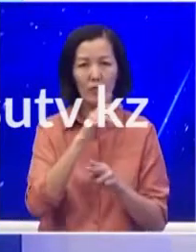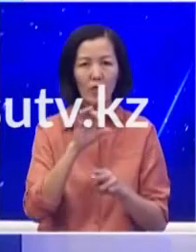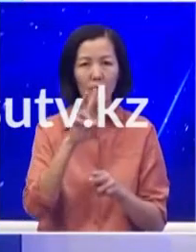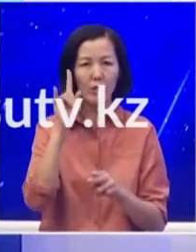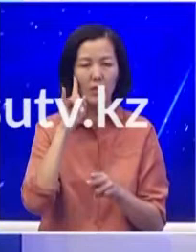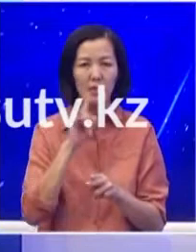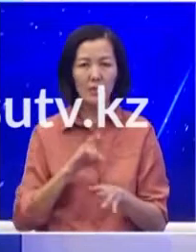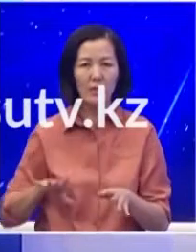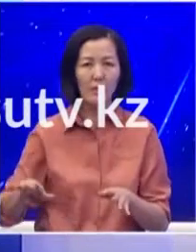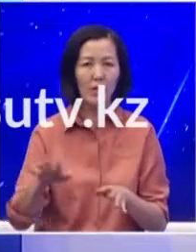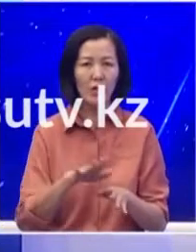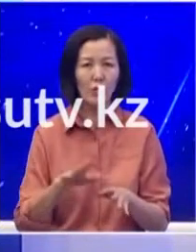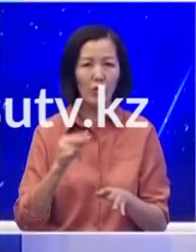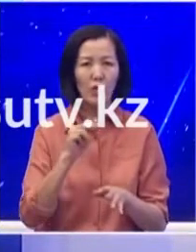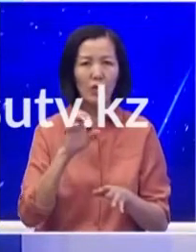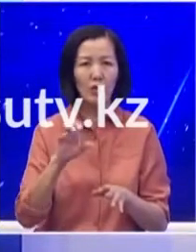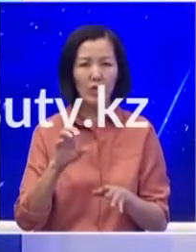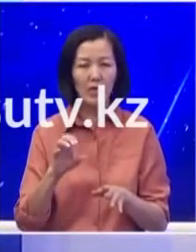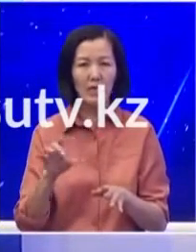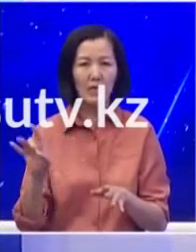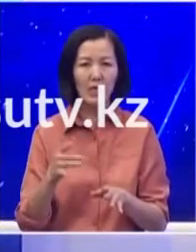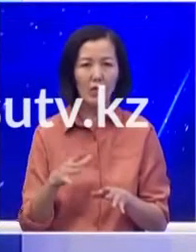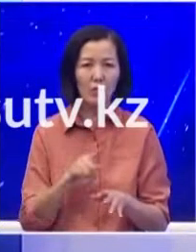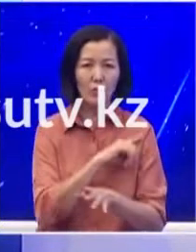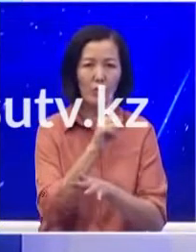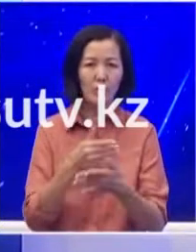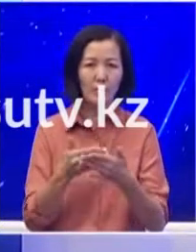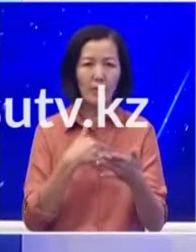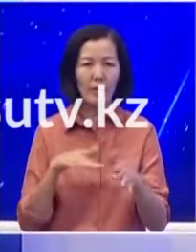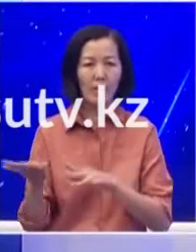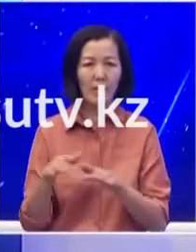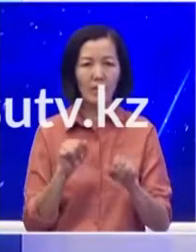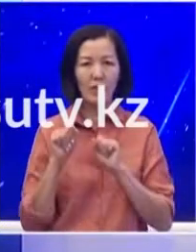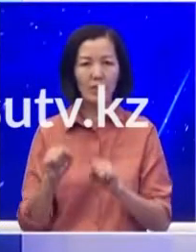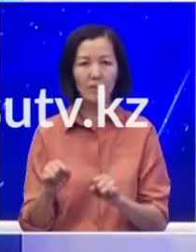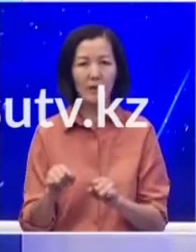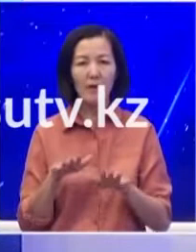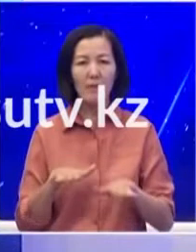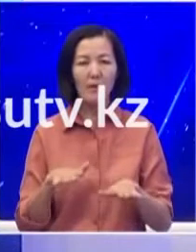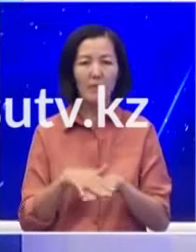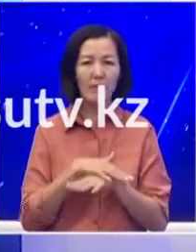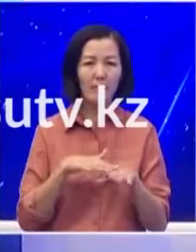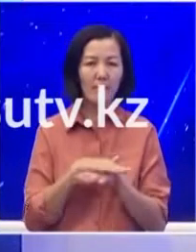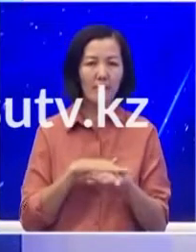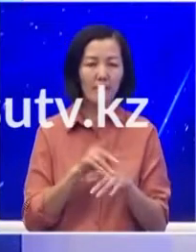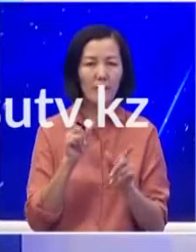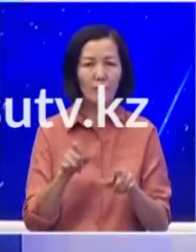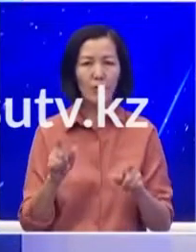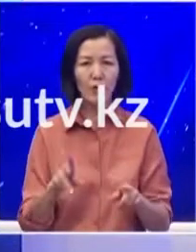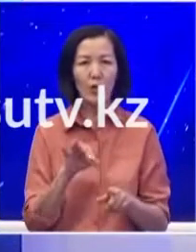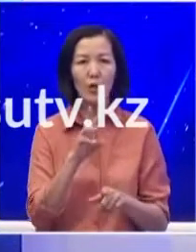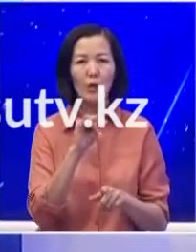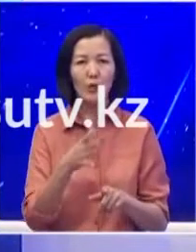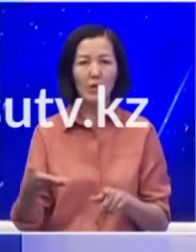этим представители Департамента чрезвычайных ситуаций региона усиливают профилактические меры. По местам массового скопления людей в